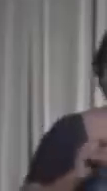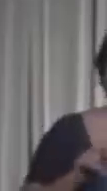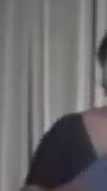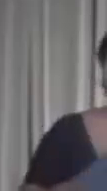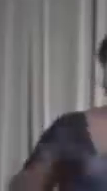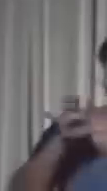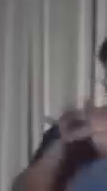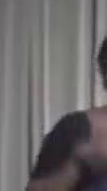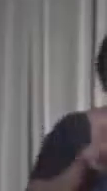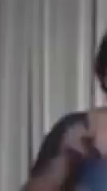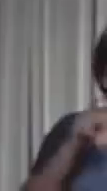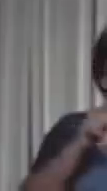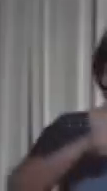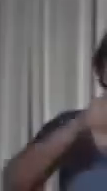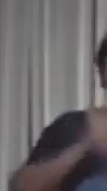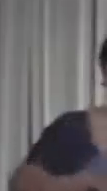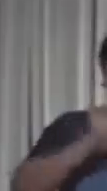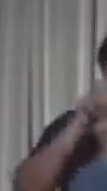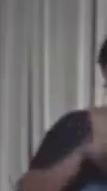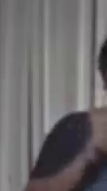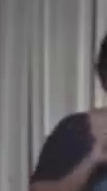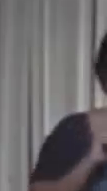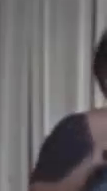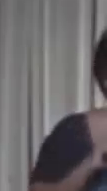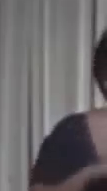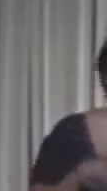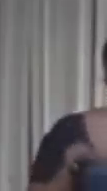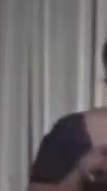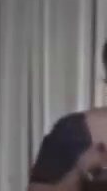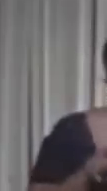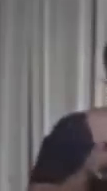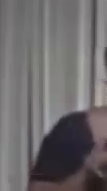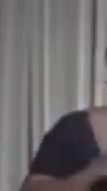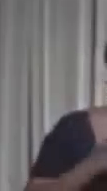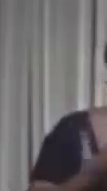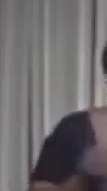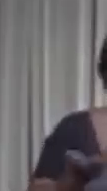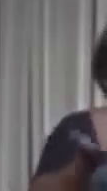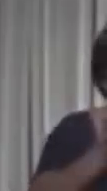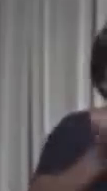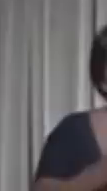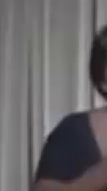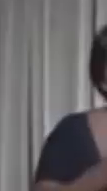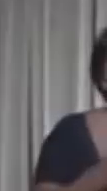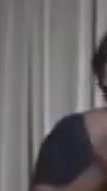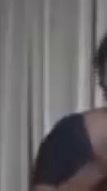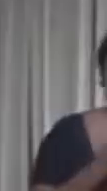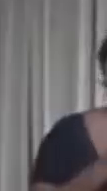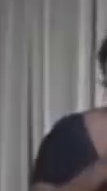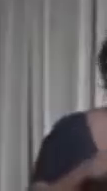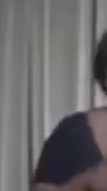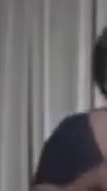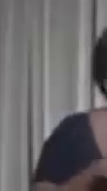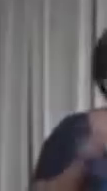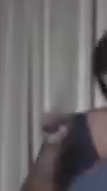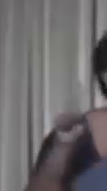அல்லது உலருணவோ அல்லது அந்த மக்களுக்கான பாதிப்புக்கான எந்தவித கொடுப்பனவோ வழங்கப்படவில்லை. எனவே அந்த விஷயத்திலும் இந்த அரசாங்கம் கவனம் செலுத்த வேண்டும். அதே